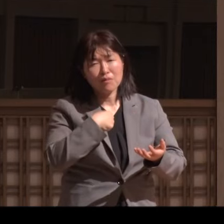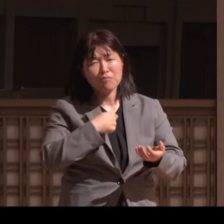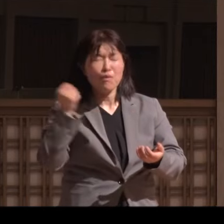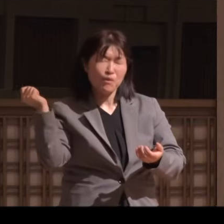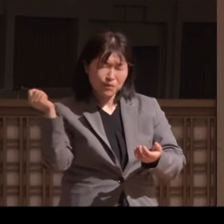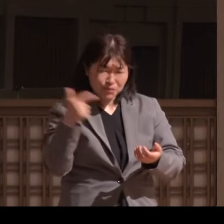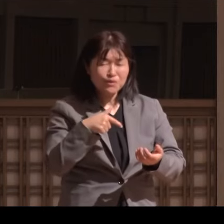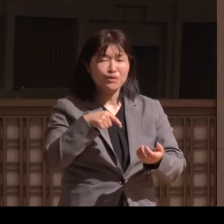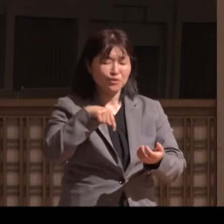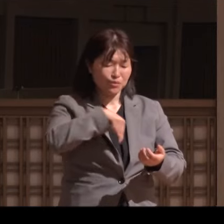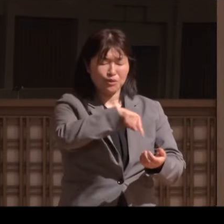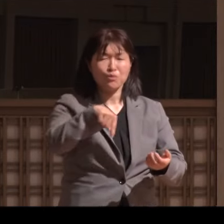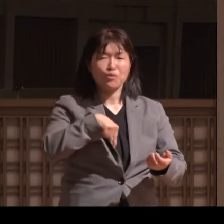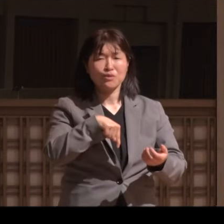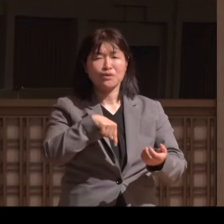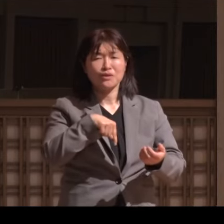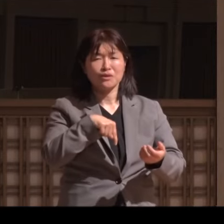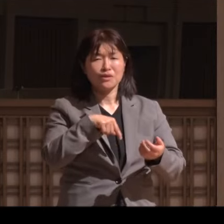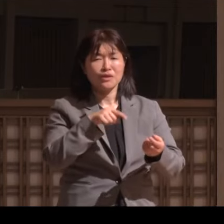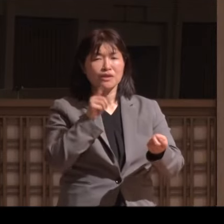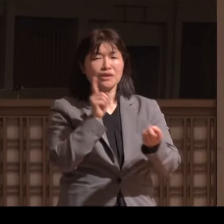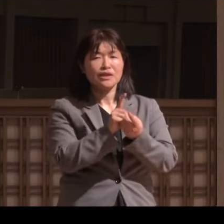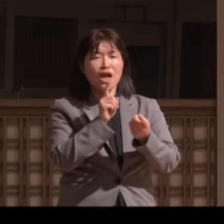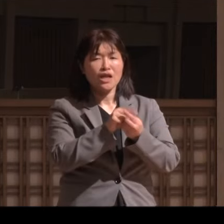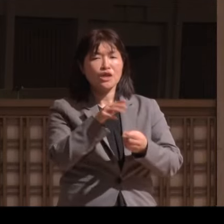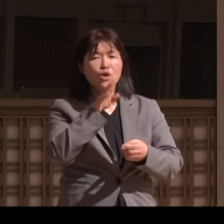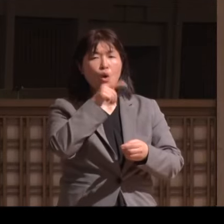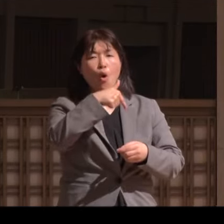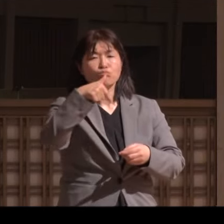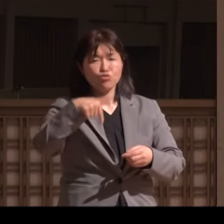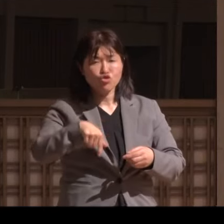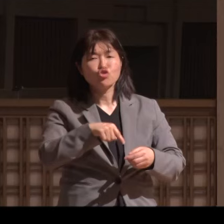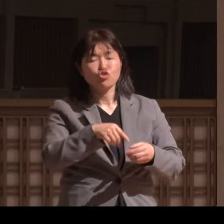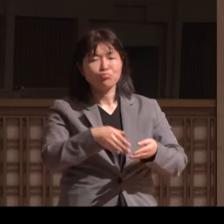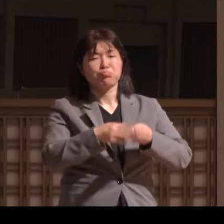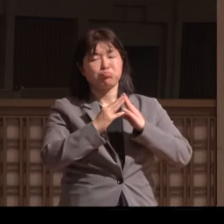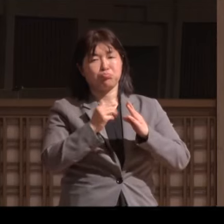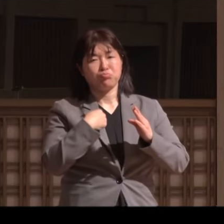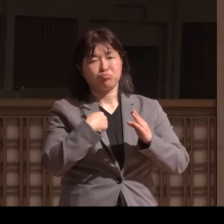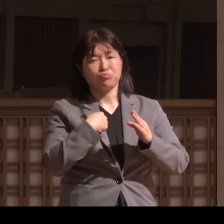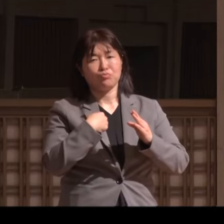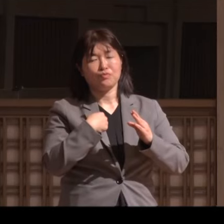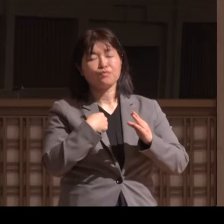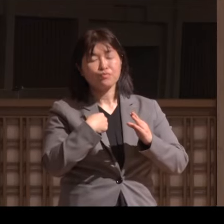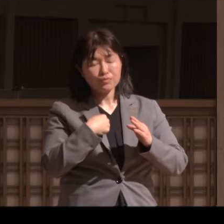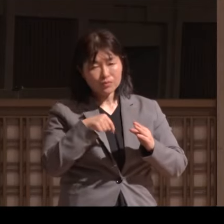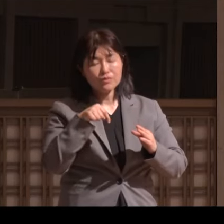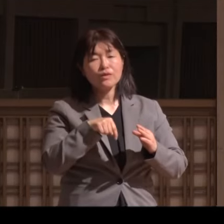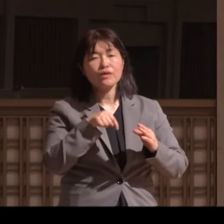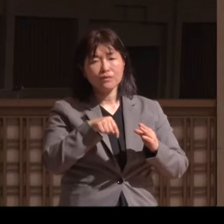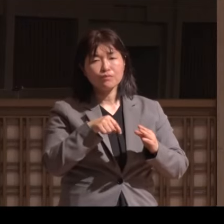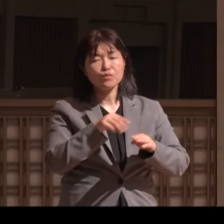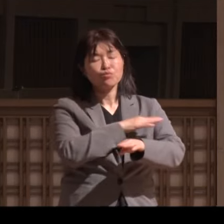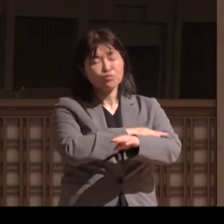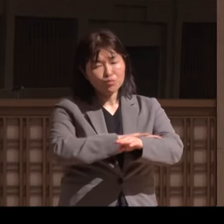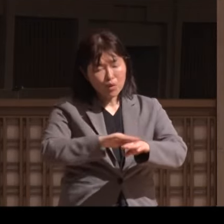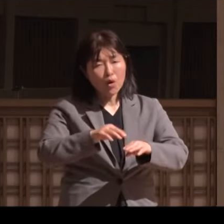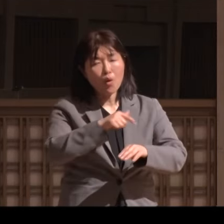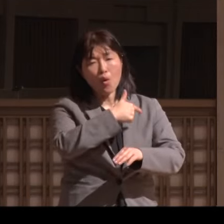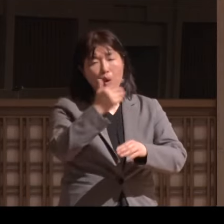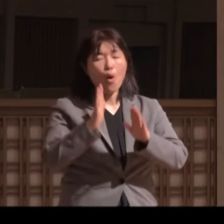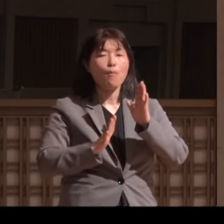1早く地元にえ対策本部を建てましたので独自に勝手にでその中でえうまくやってるとこは